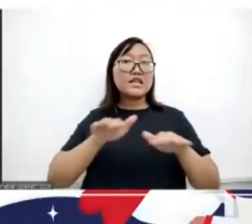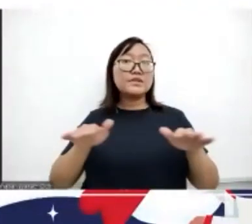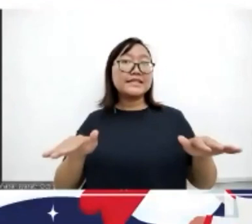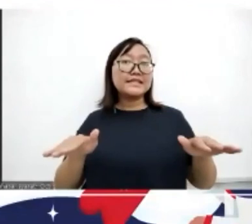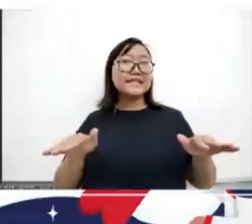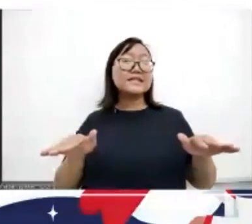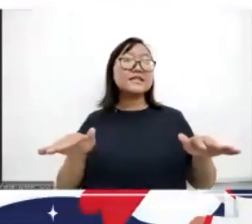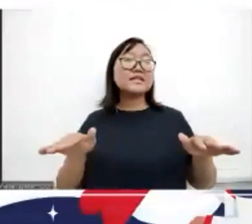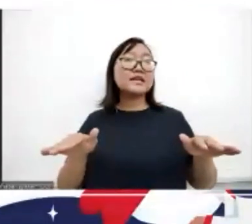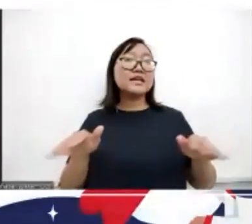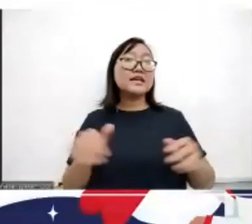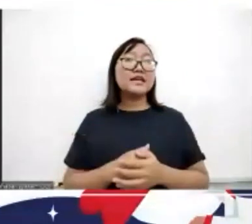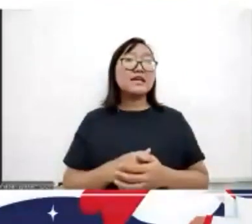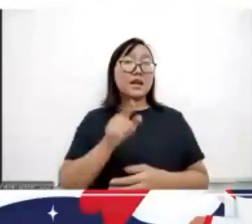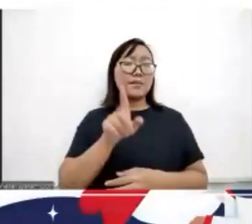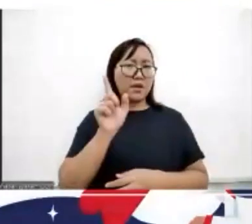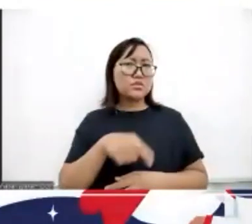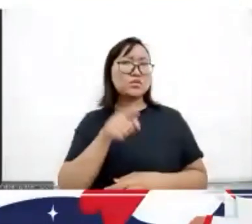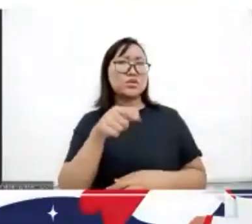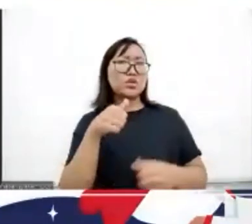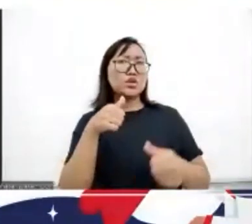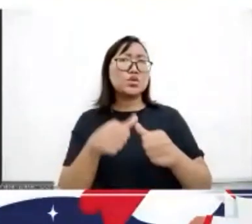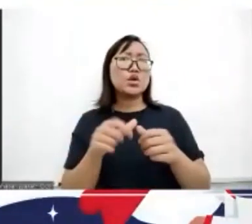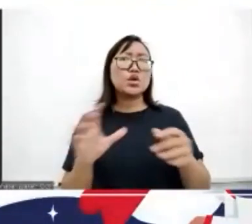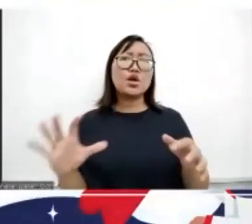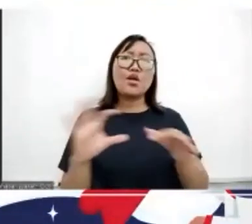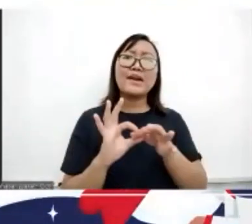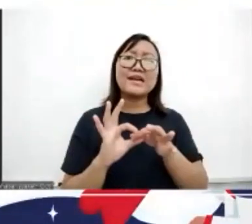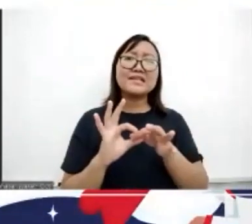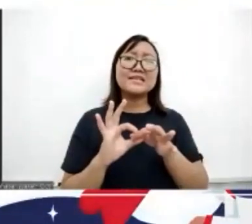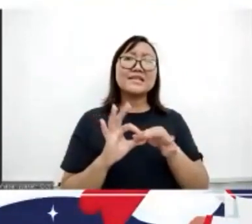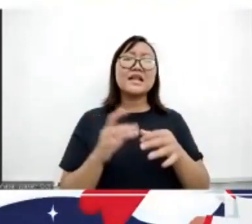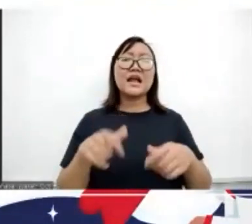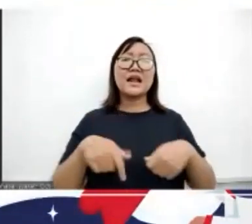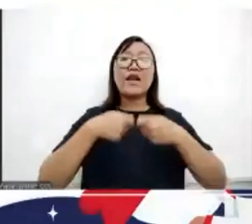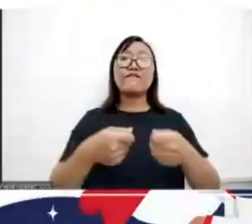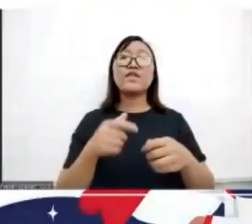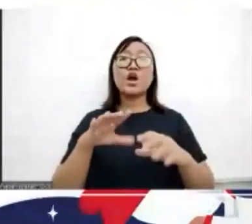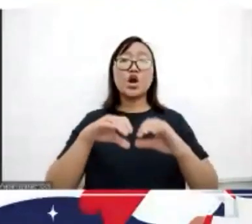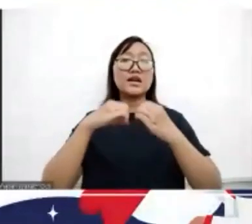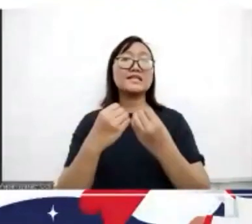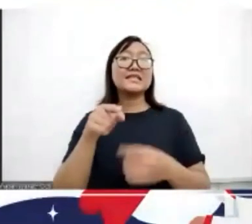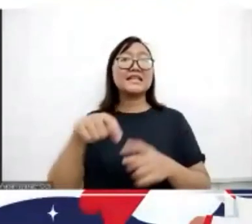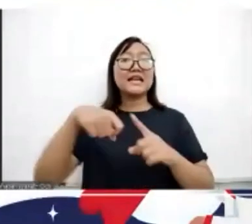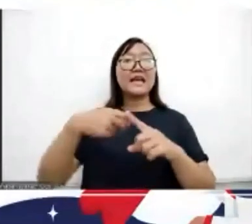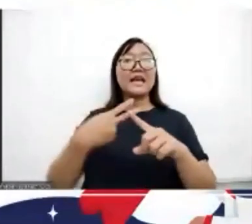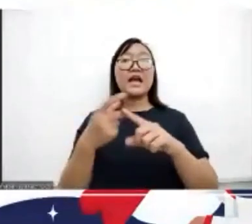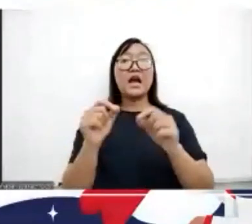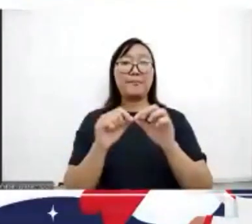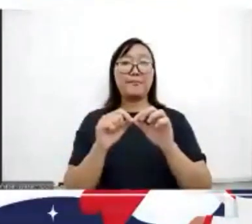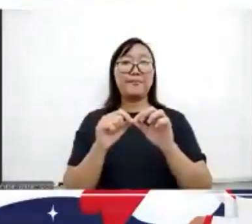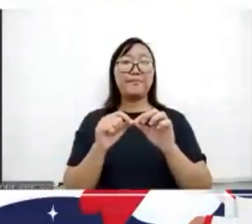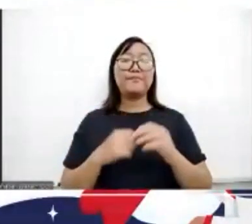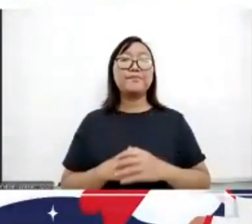dan pastikan juga nanti ikut kolaborasi dengan mendaftarkan organisasinya di kihap dan kita